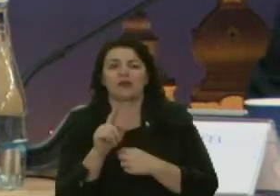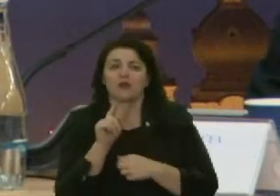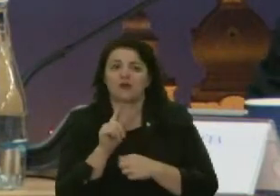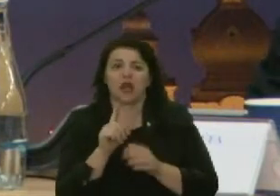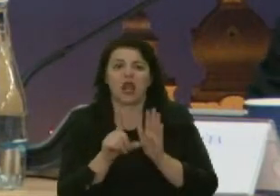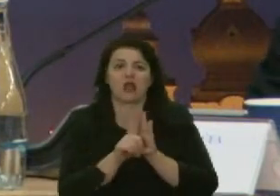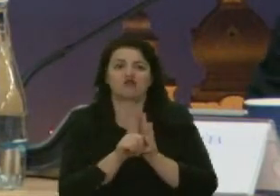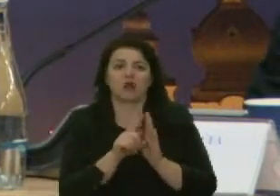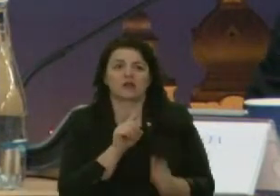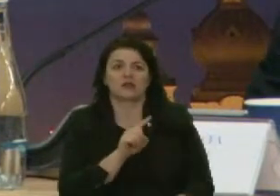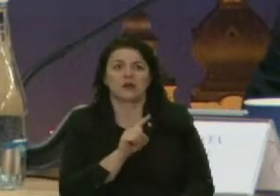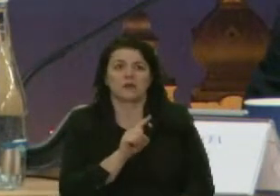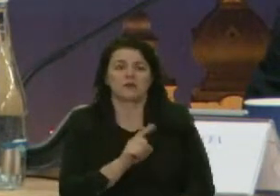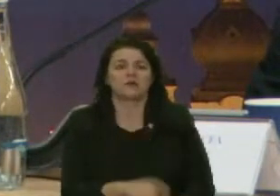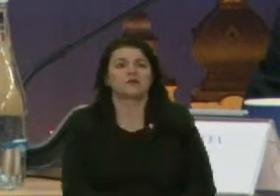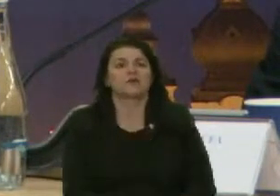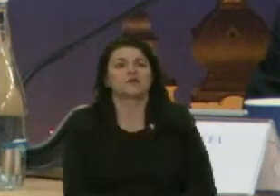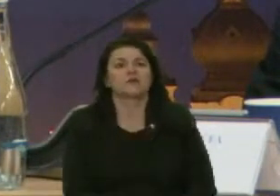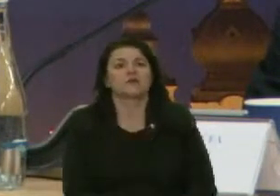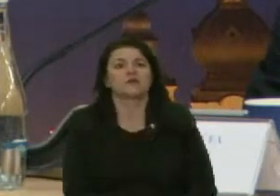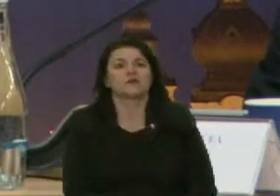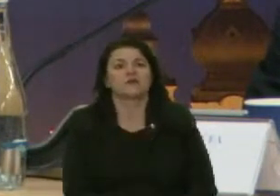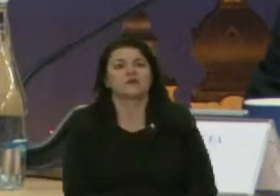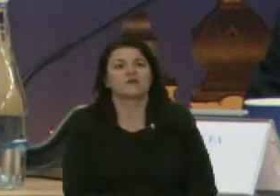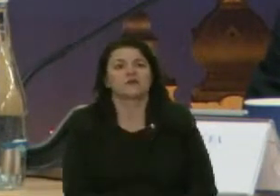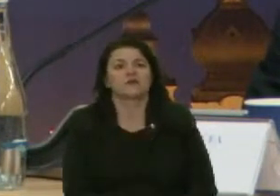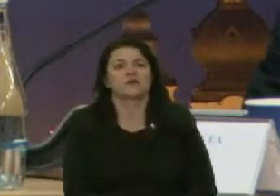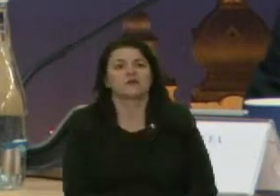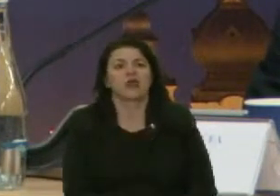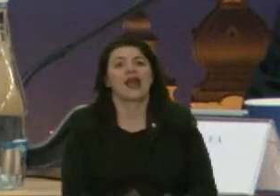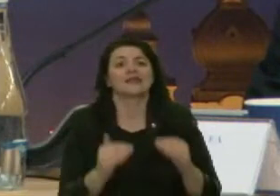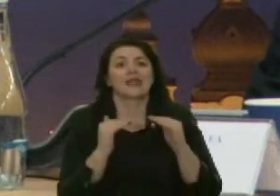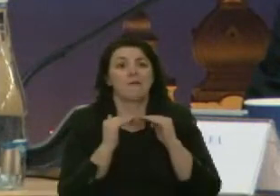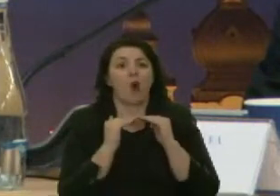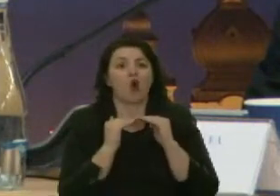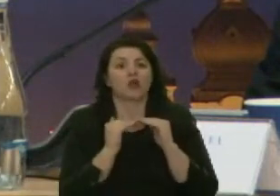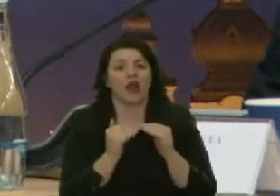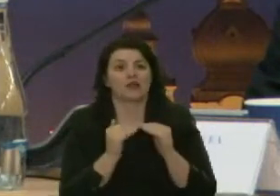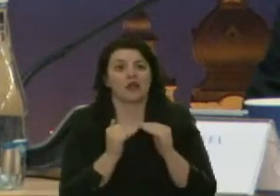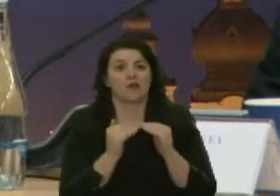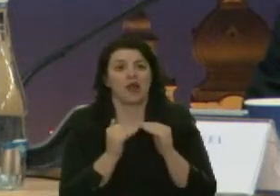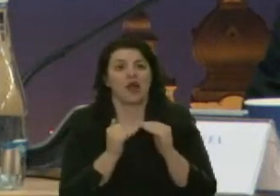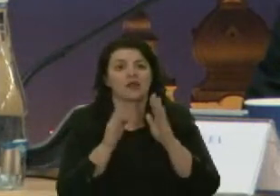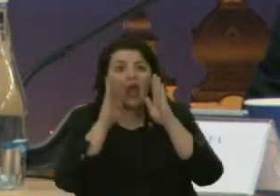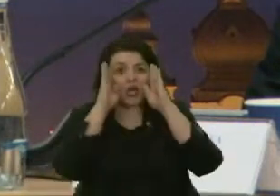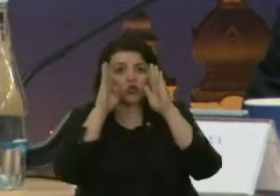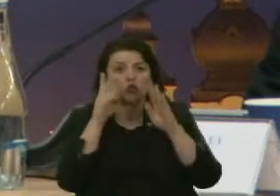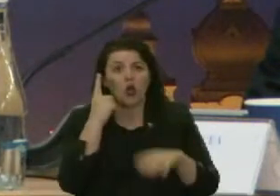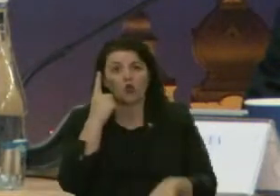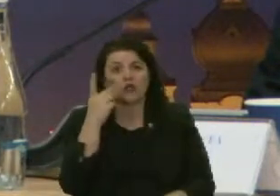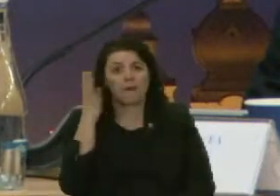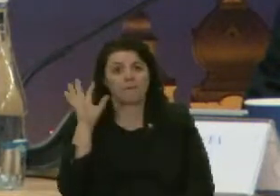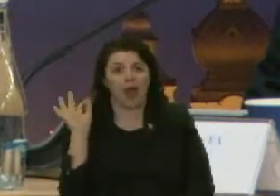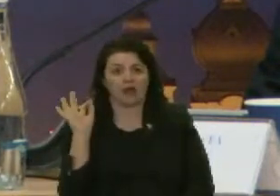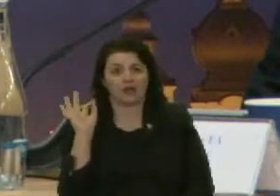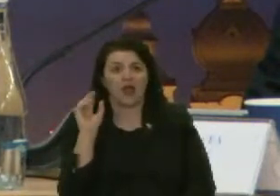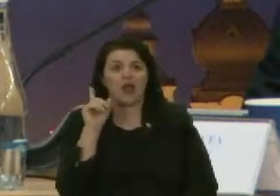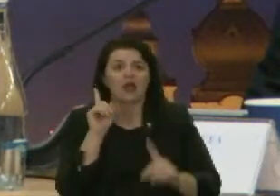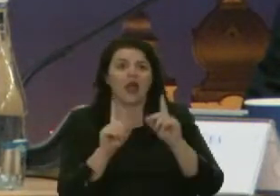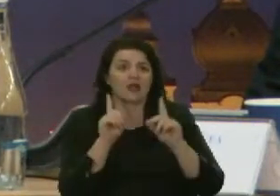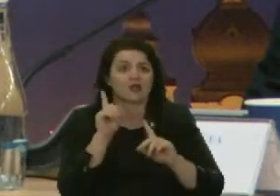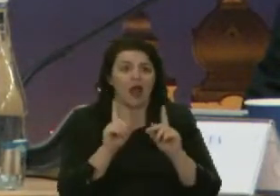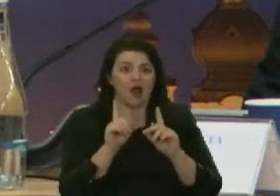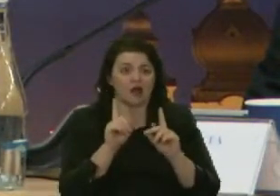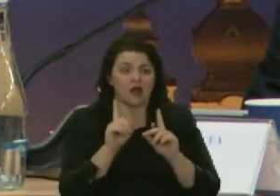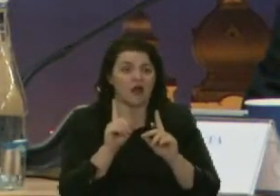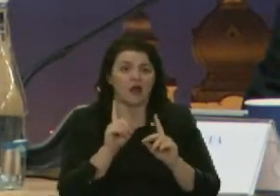vigoare astăzi distinsă doamnă în democrație ne ascultăm unii pe alții chiar dacă suntem la facultate de teatru și avem drept